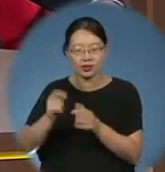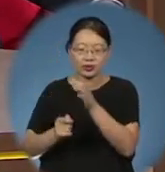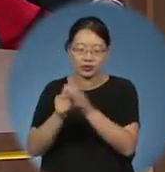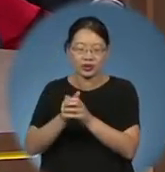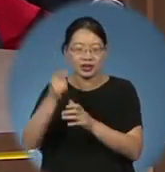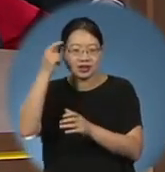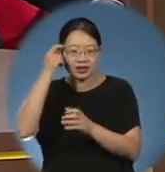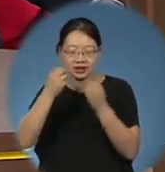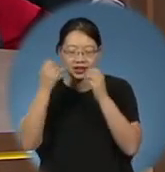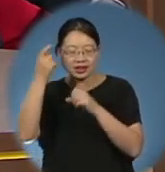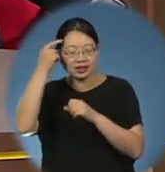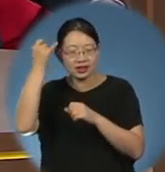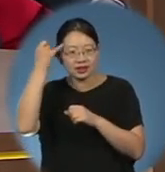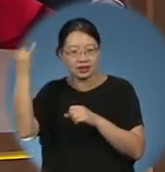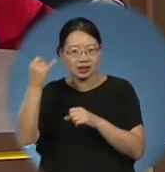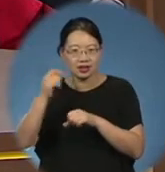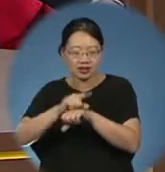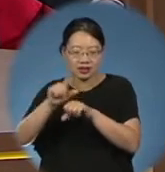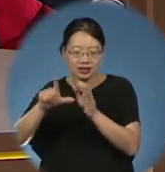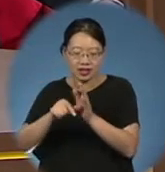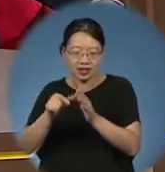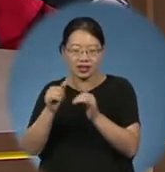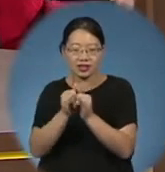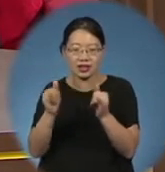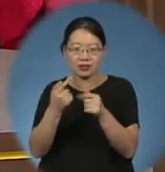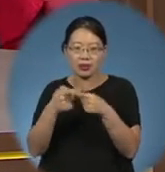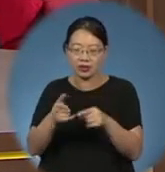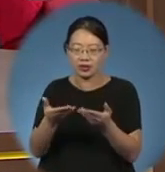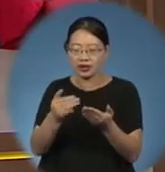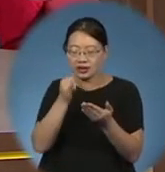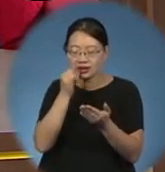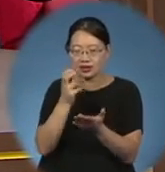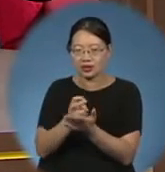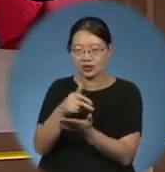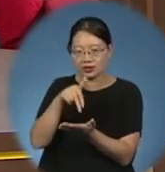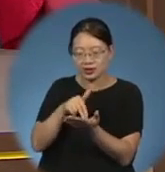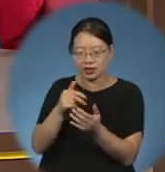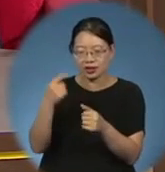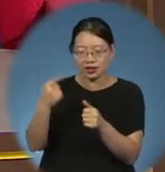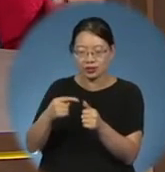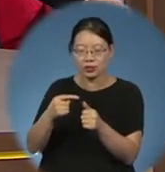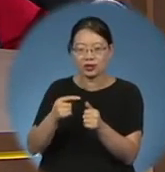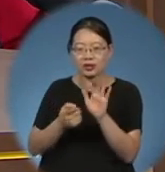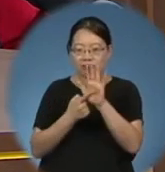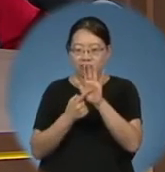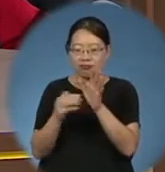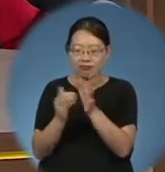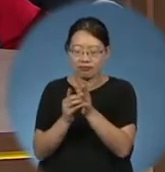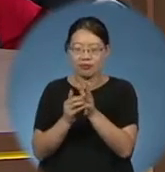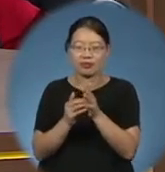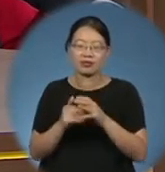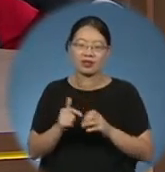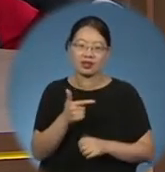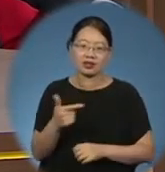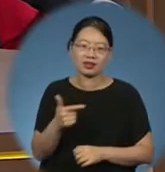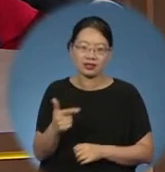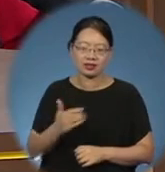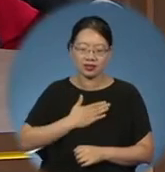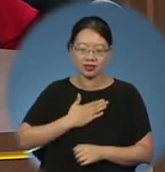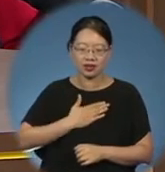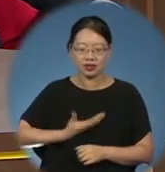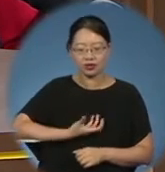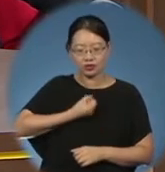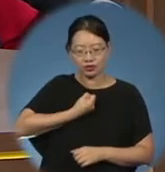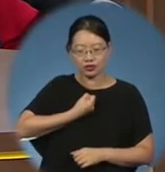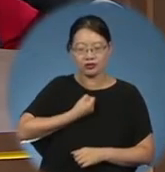창의 지는 생각했을 때 그 사람을 평가할 주름 뜨게 제도적으로 교육의 반영이 되어 있다 이게 아주 큰 저한테는